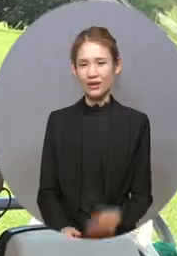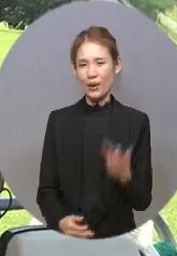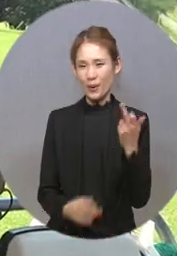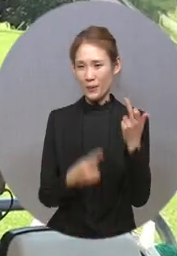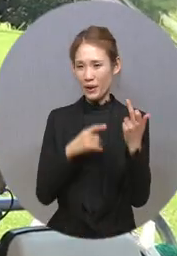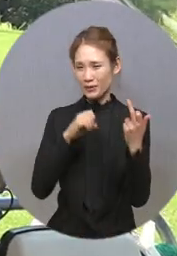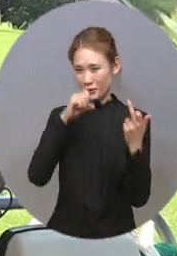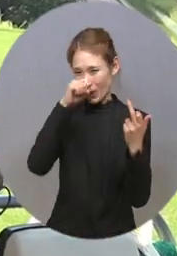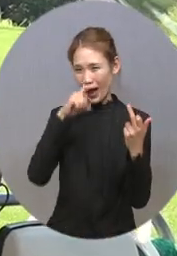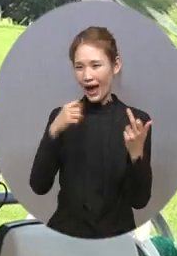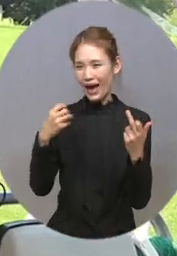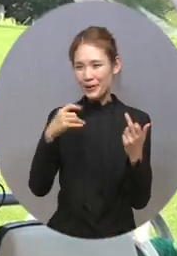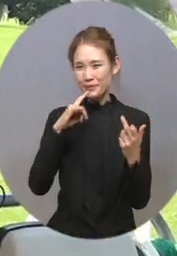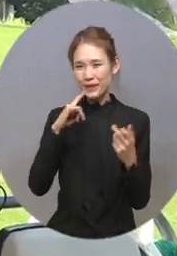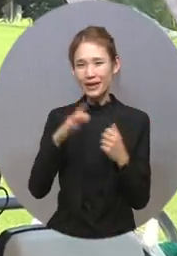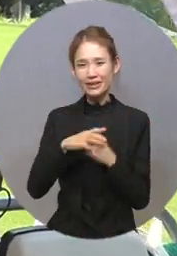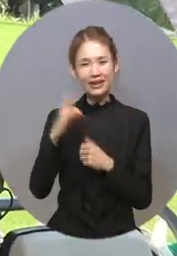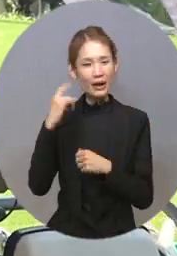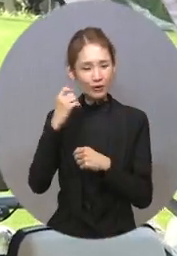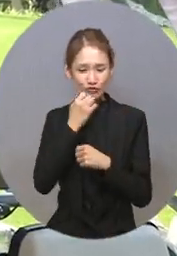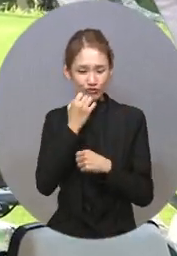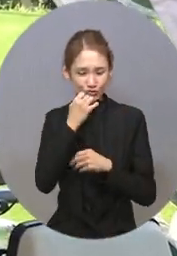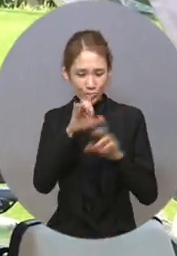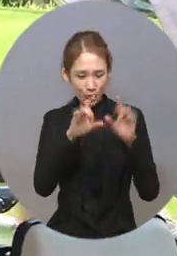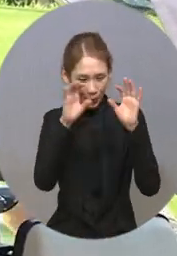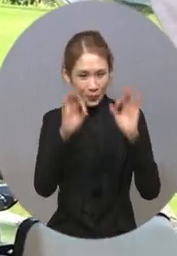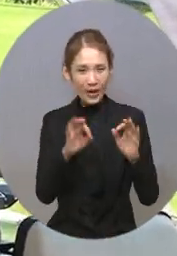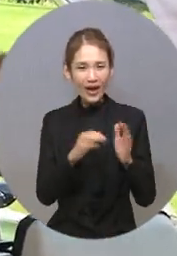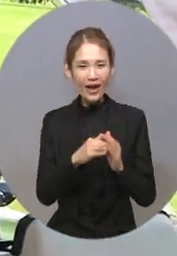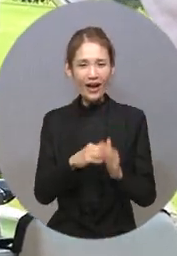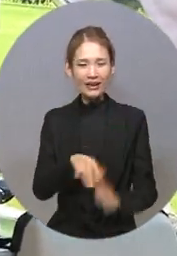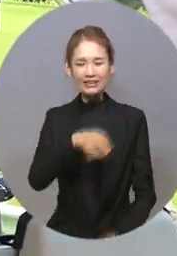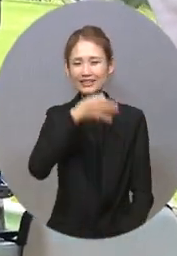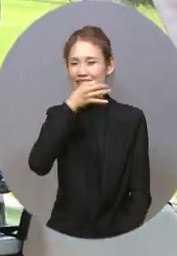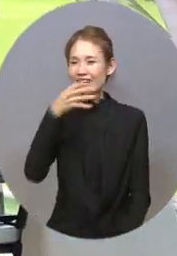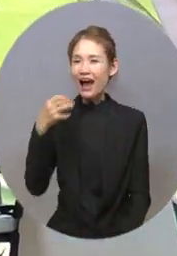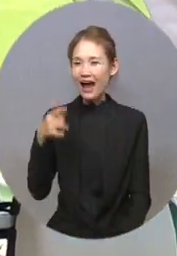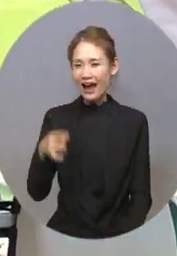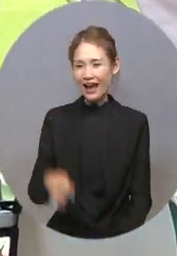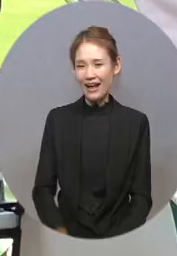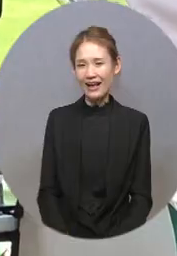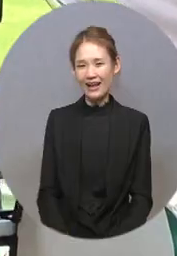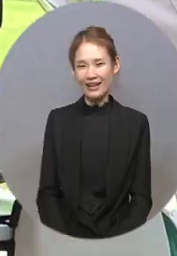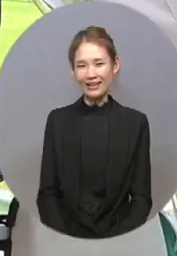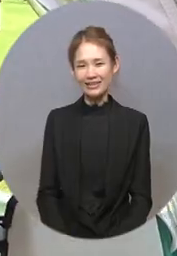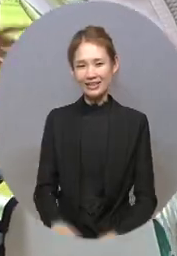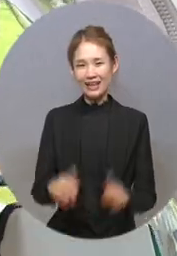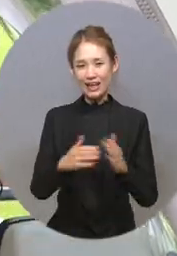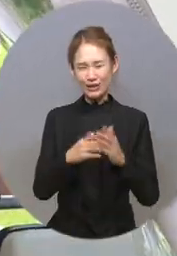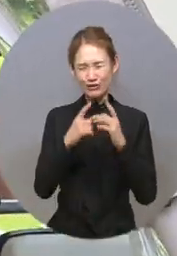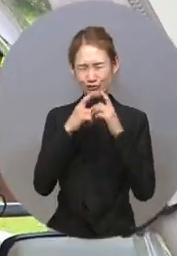아니야. 아까 웃는 거 봤다. 엄청 신난, 지금, 이때까지 웃는 중에 제일 큰 거 알지?